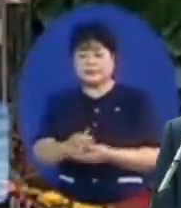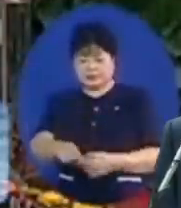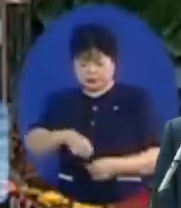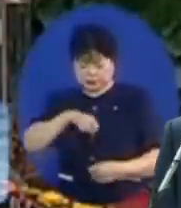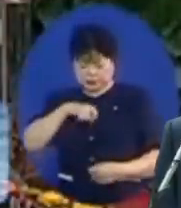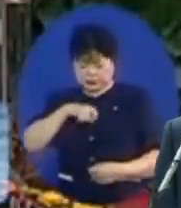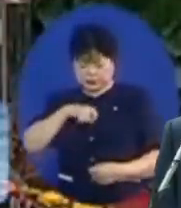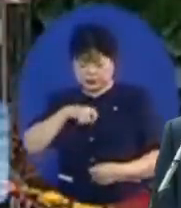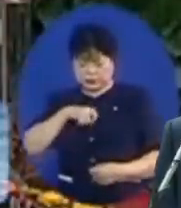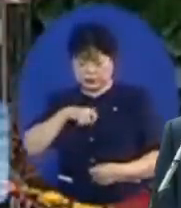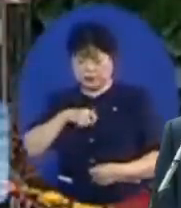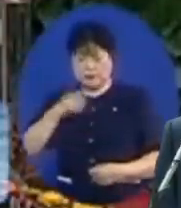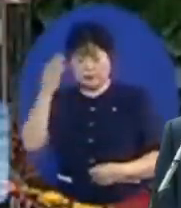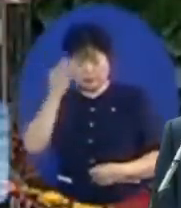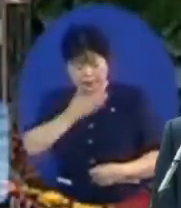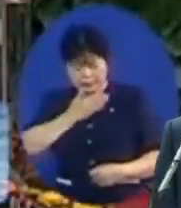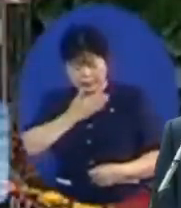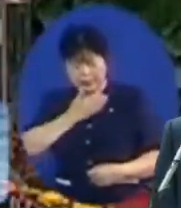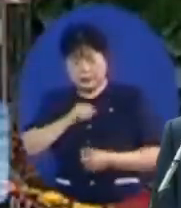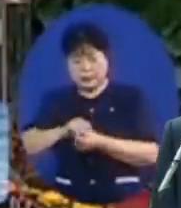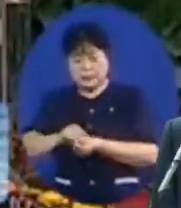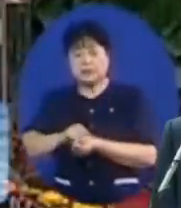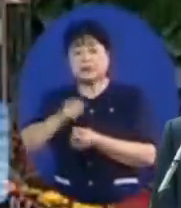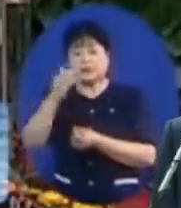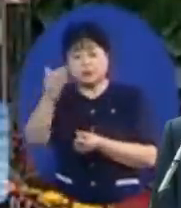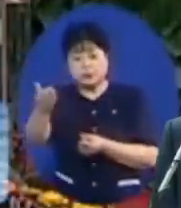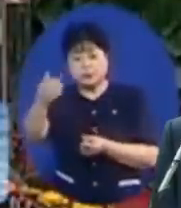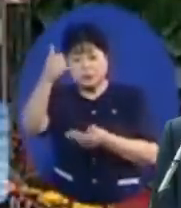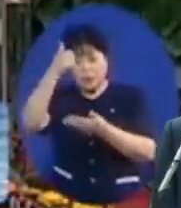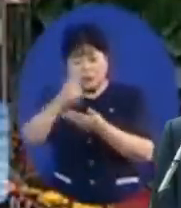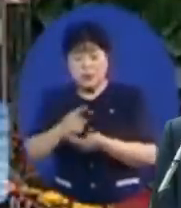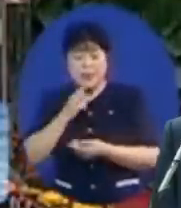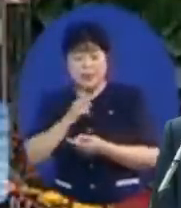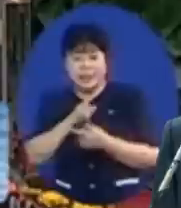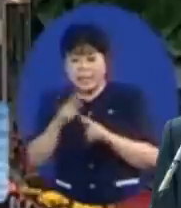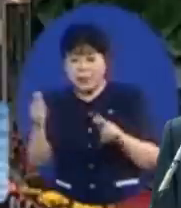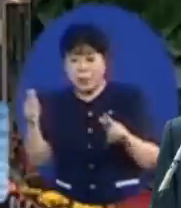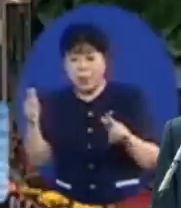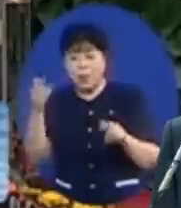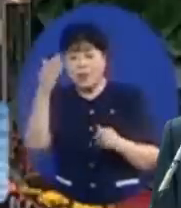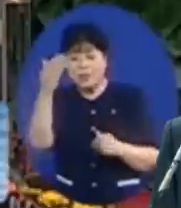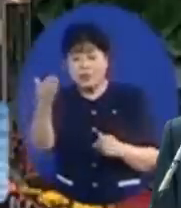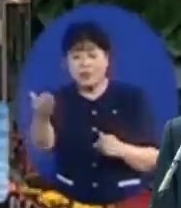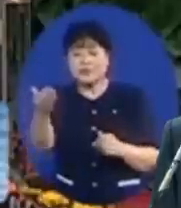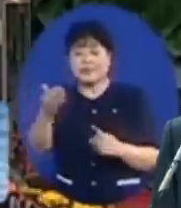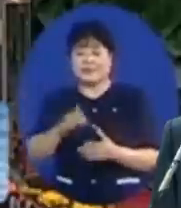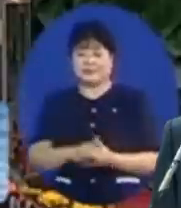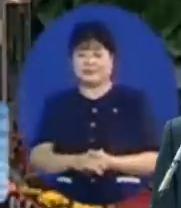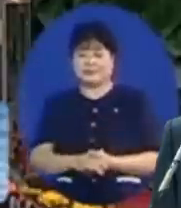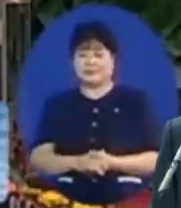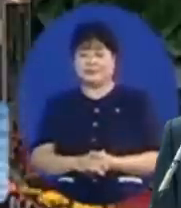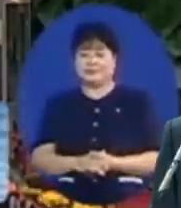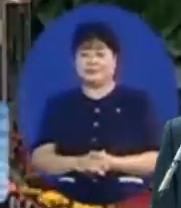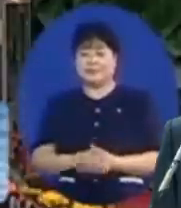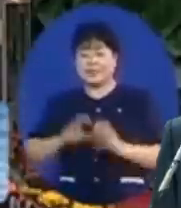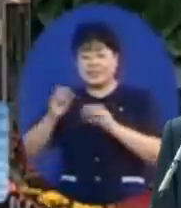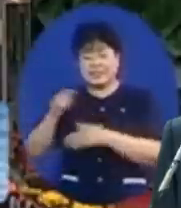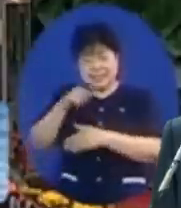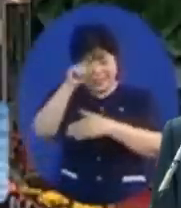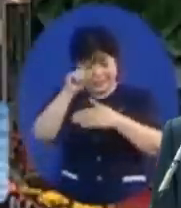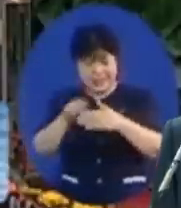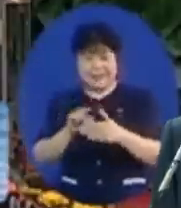진실로 다 청산해주고 마는 것입니다. 죄만 청산하는 것이 아닙니다. 여러분의 세상에 살면서